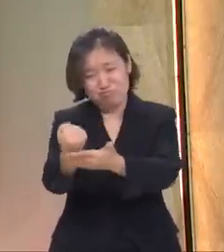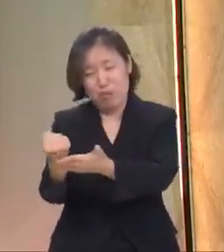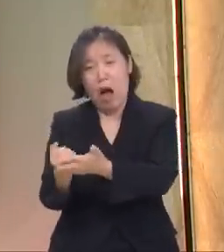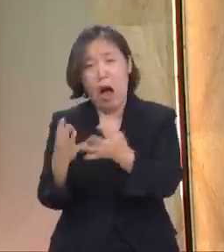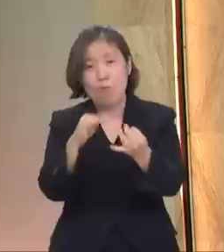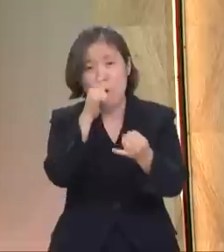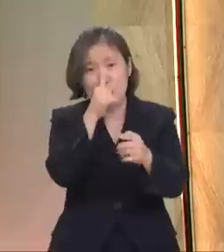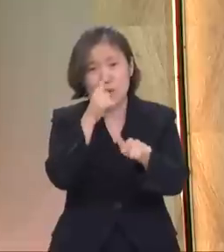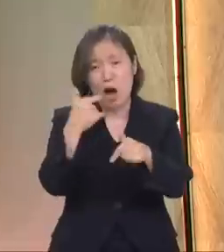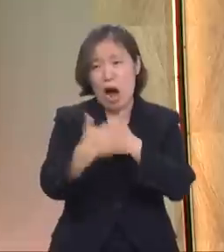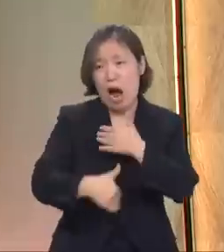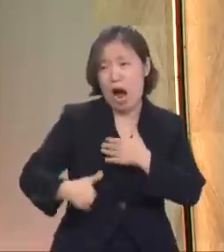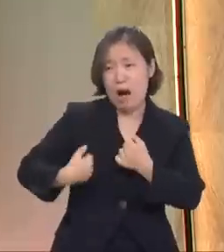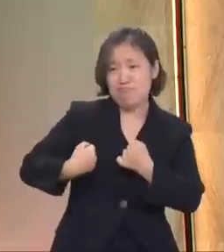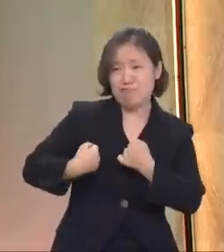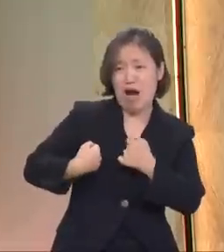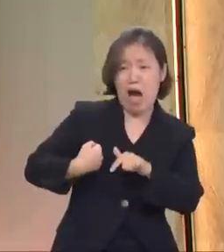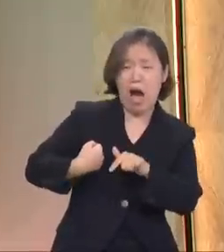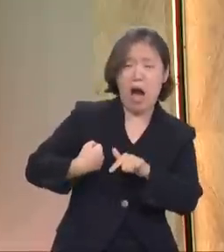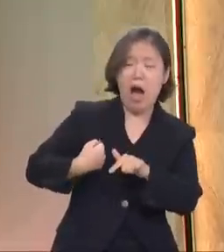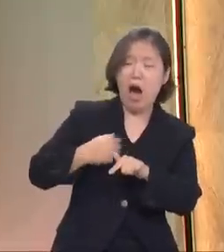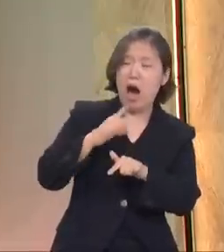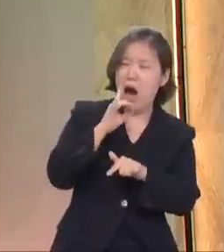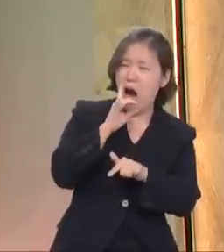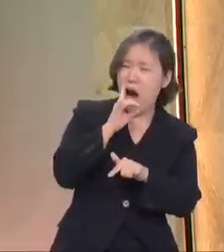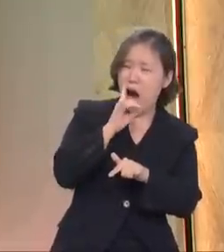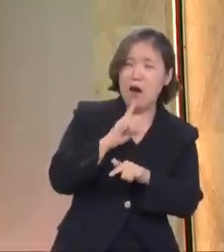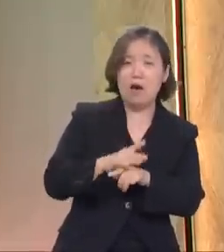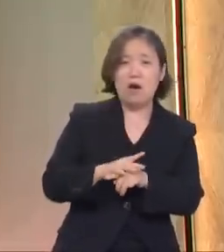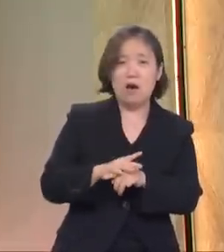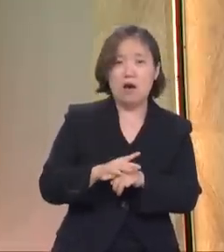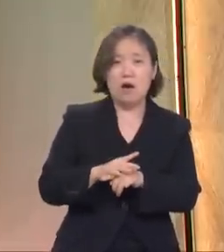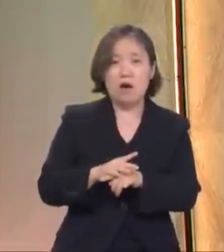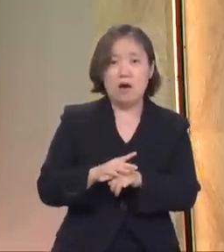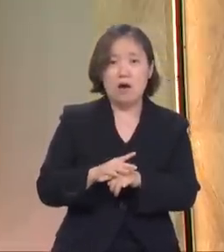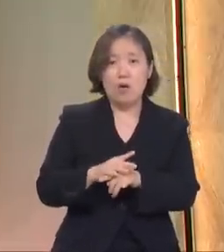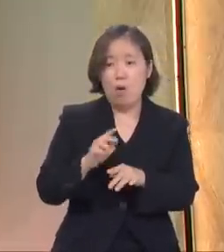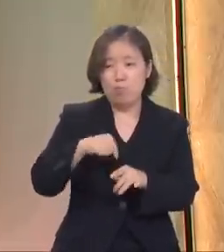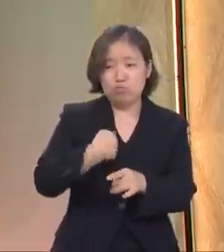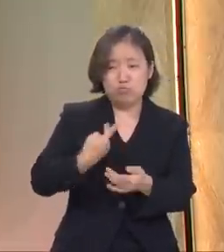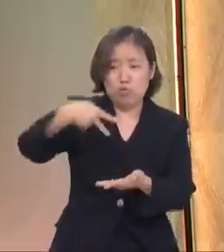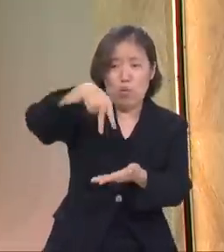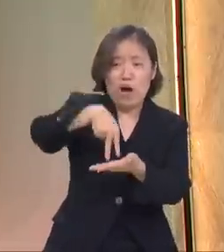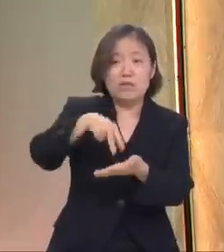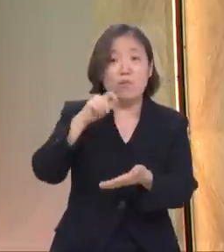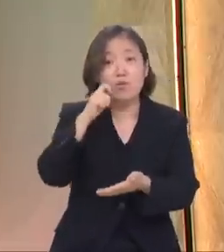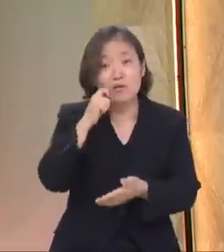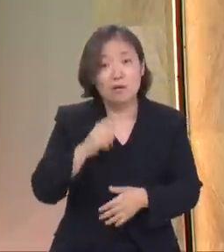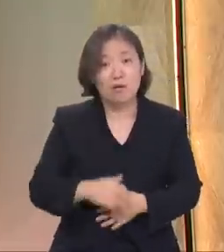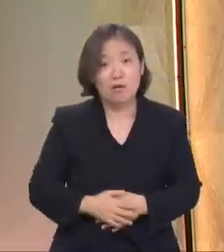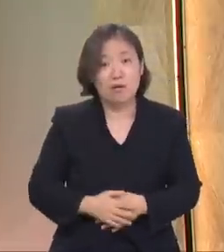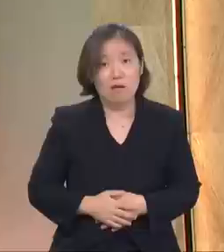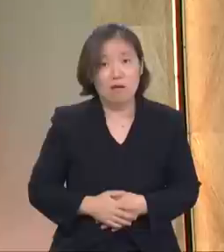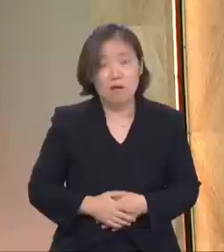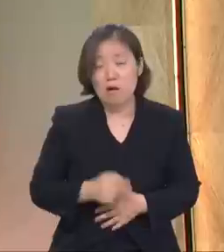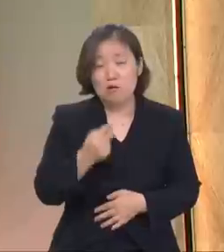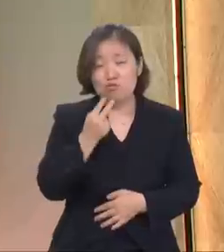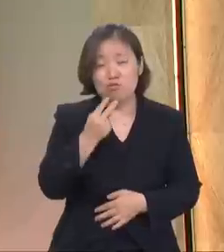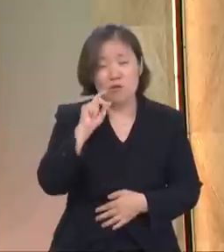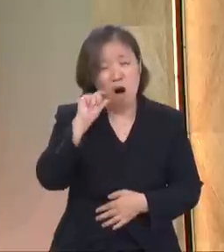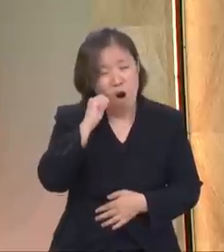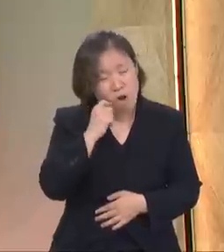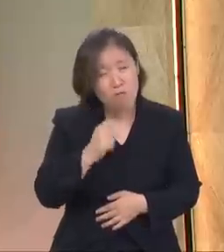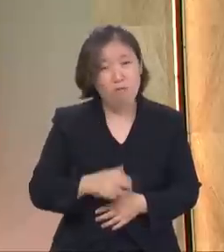막 가슴을 막 억누르고 있는데 뭐 정신을 혼미해지고 숨도 막 제대로 쉬어지지